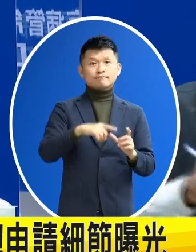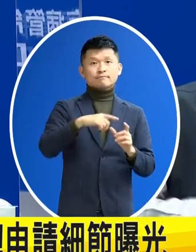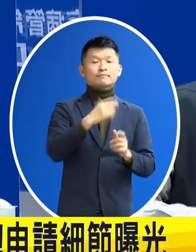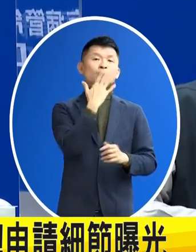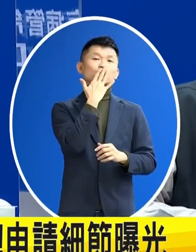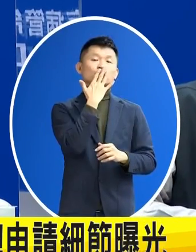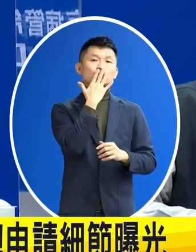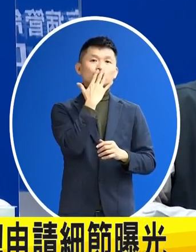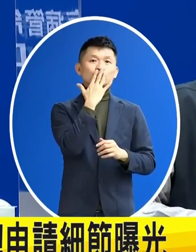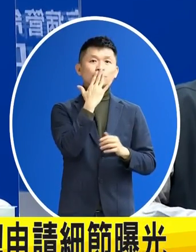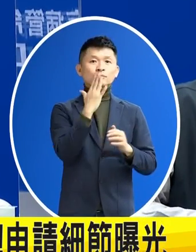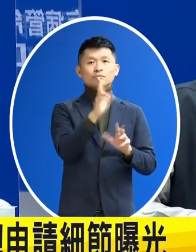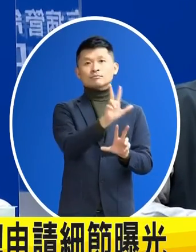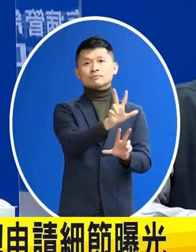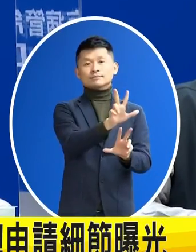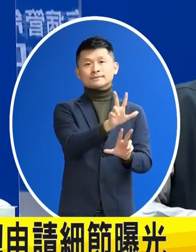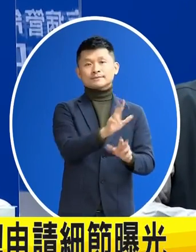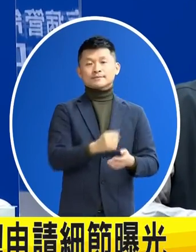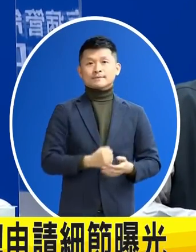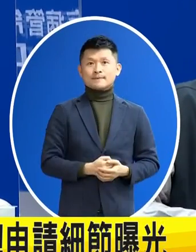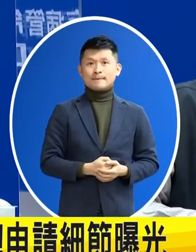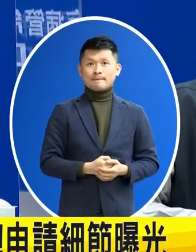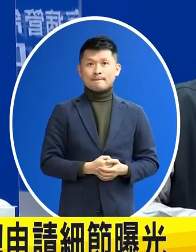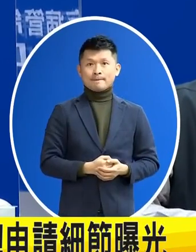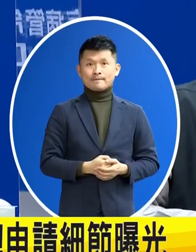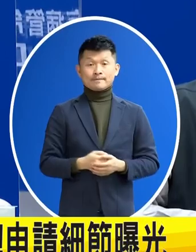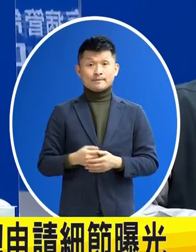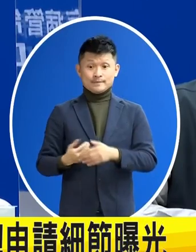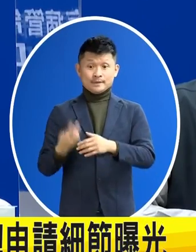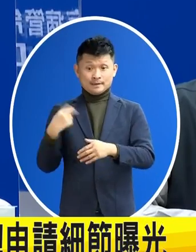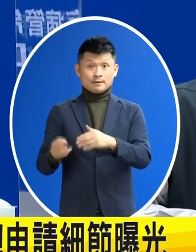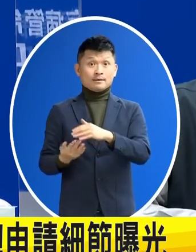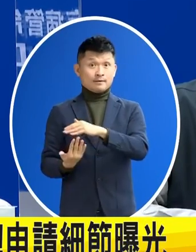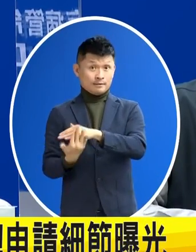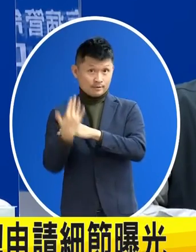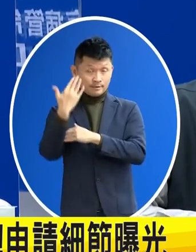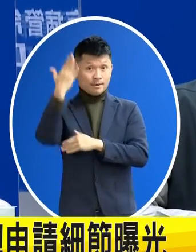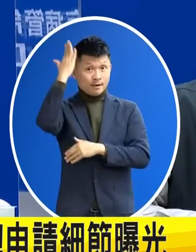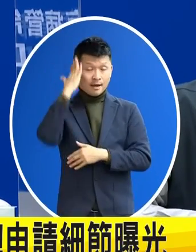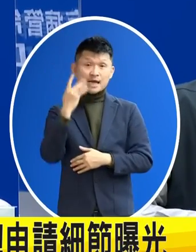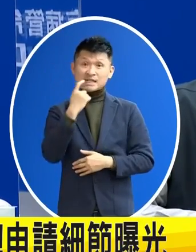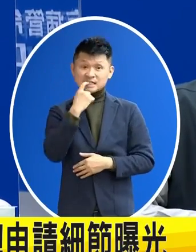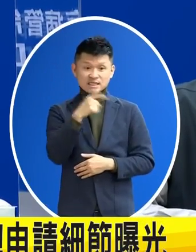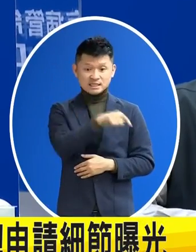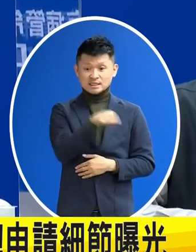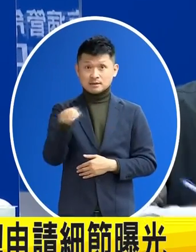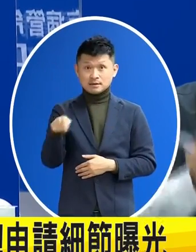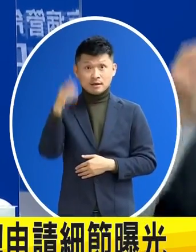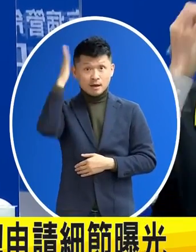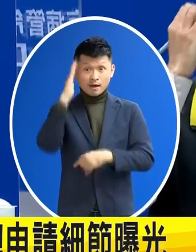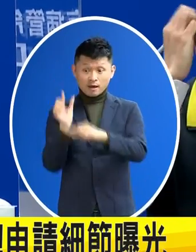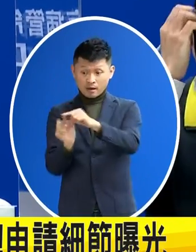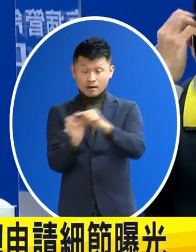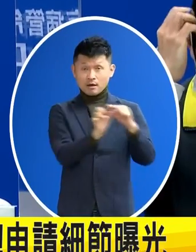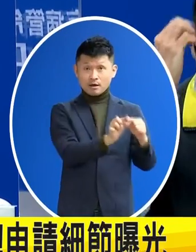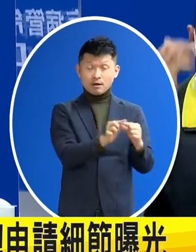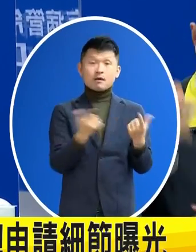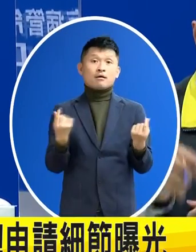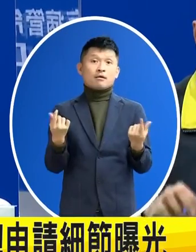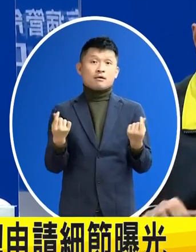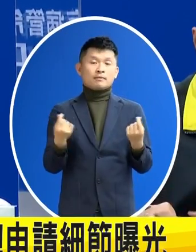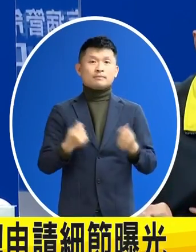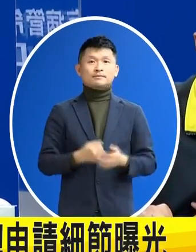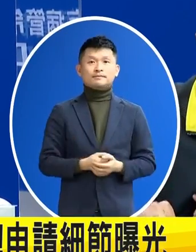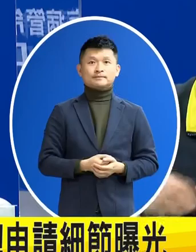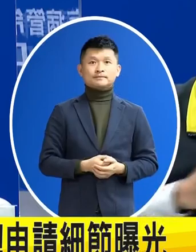正常的颜色，我印了一张黑白颜色，都是 QR code， 都是可以用的。我也